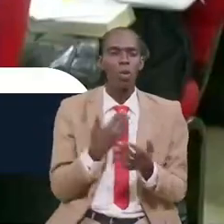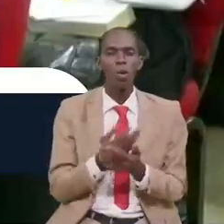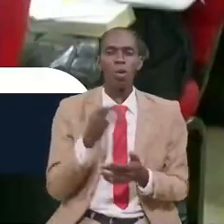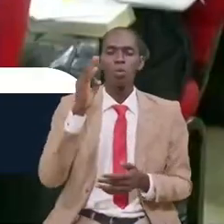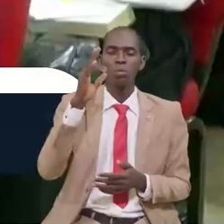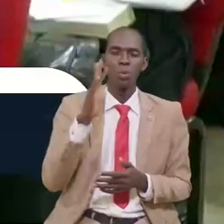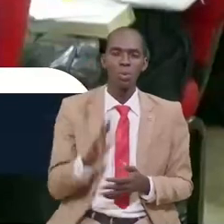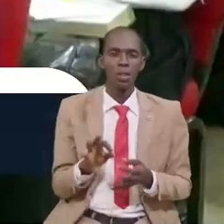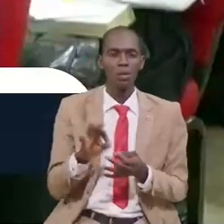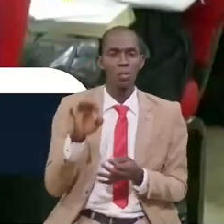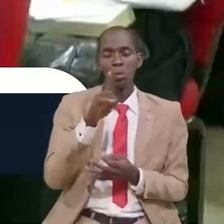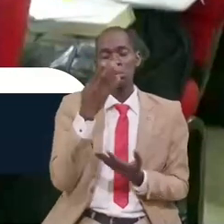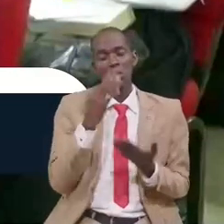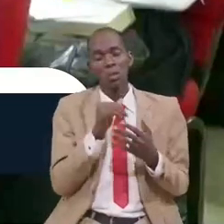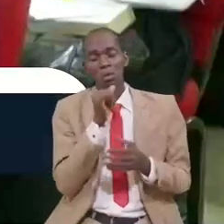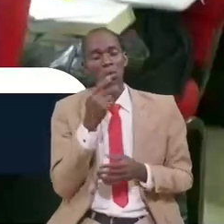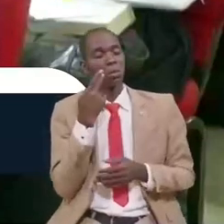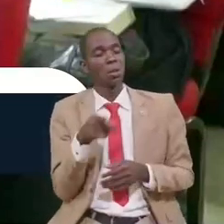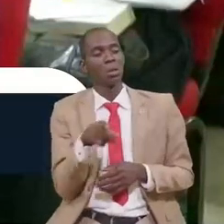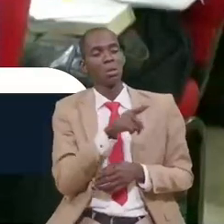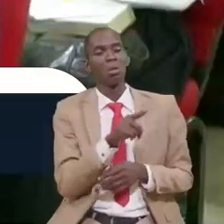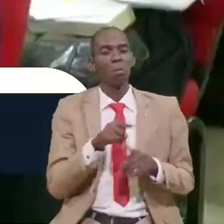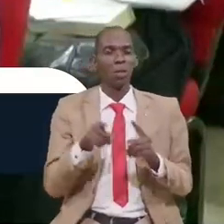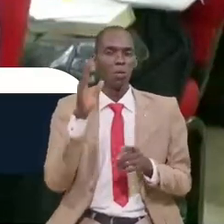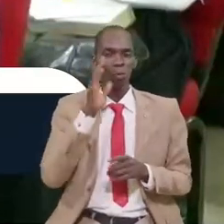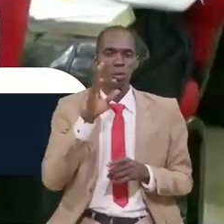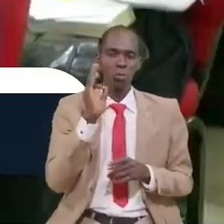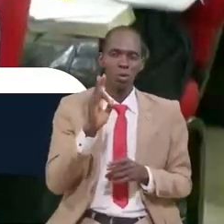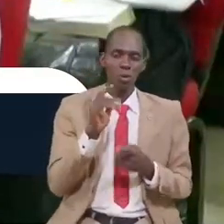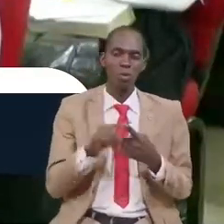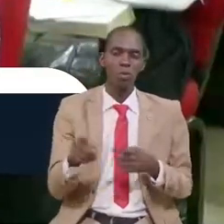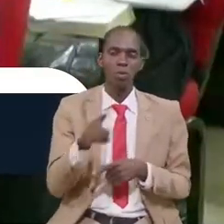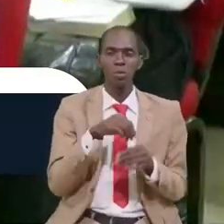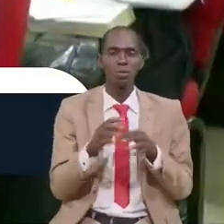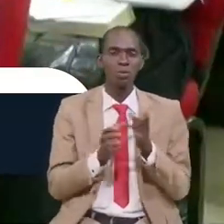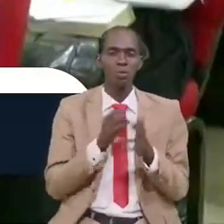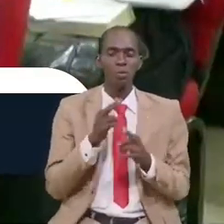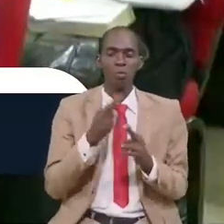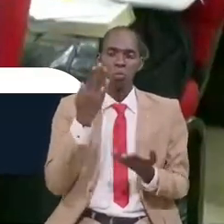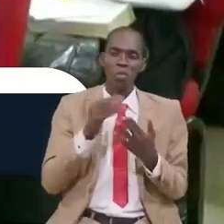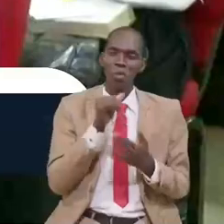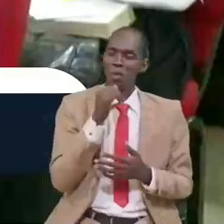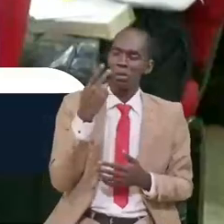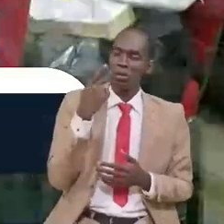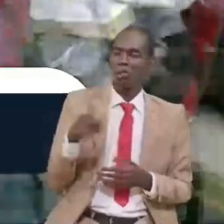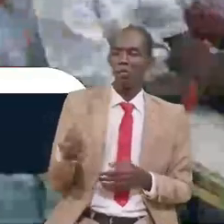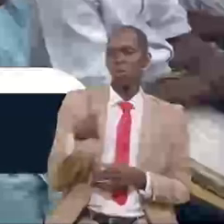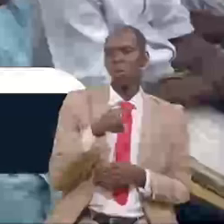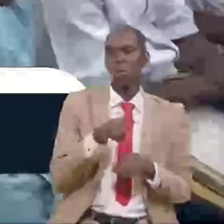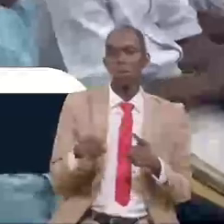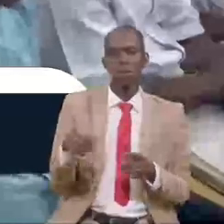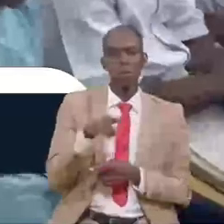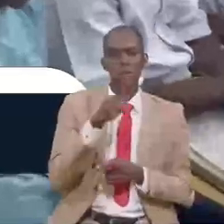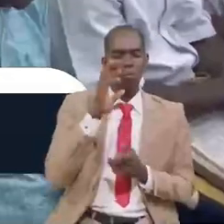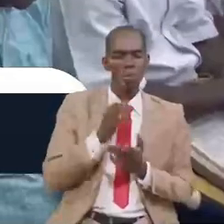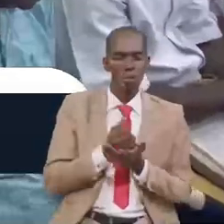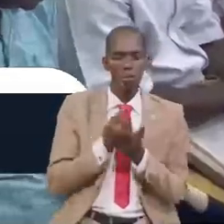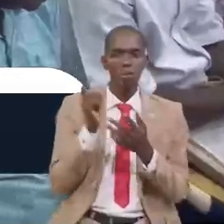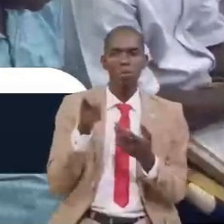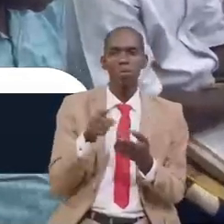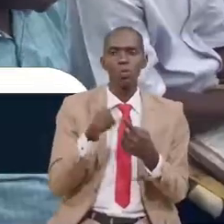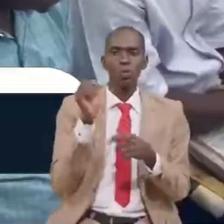Ne sont-ils pas tous des esprits au service de Dieu? Vous pourrez ne pas les voir, mais ils vont vous servir. Vous pourrez ne pas les voir, ils vont